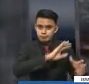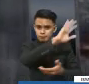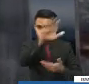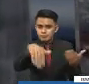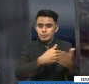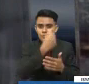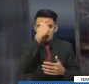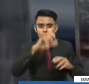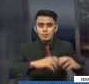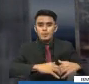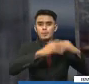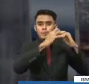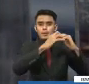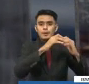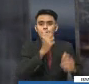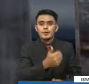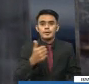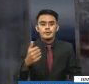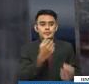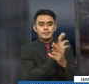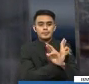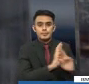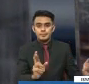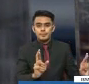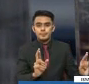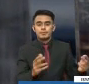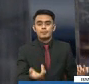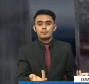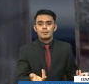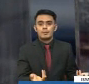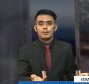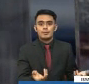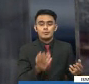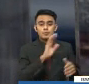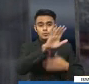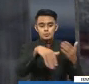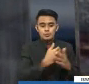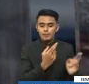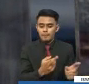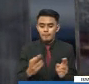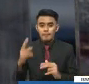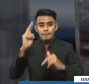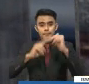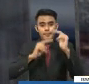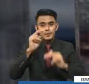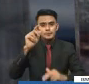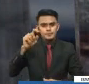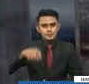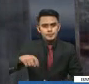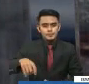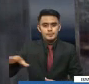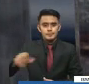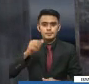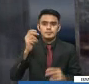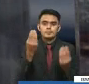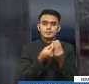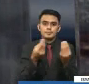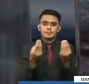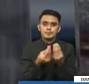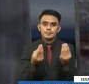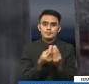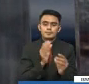segi membangunkan aset yang sedia ada supaya dapat di sebarang perancangan pembangunan mesti diambil kira.